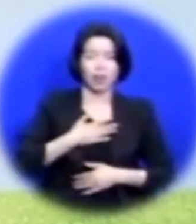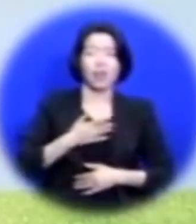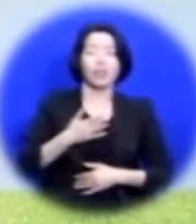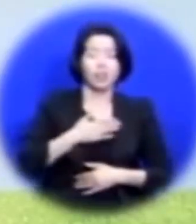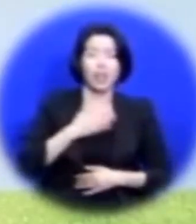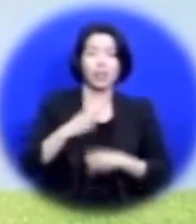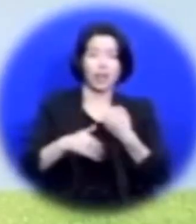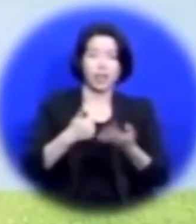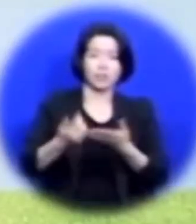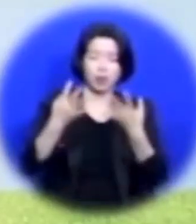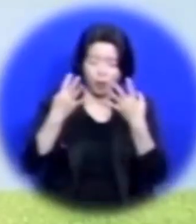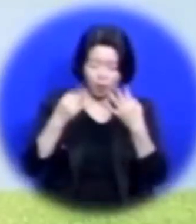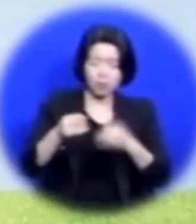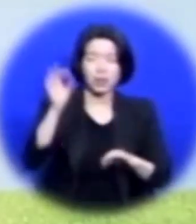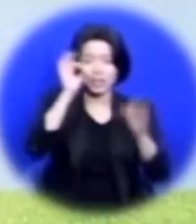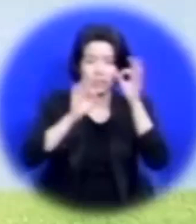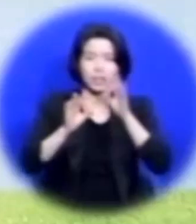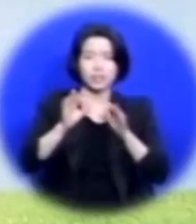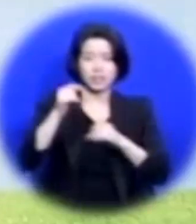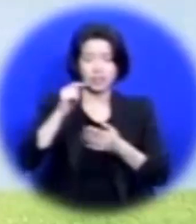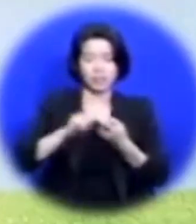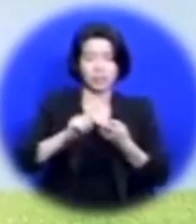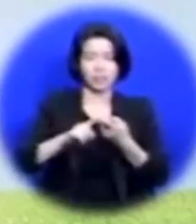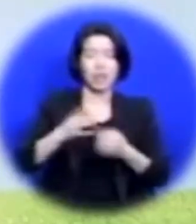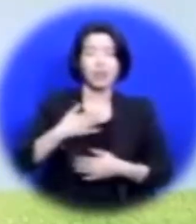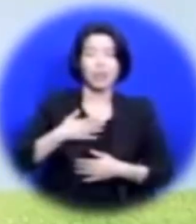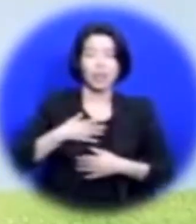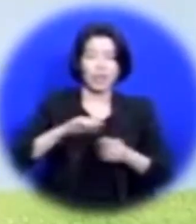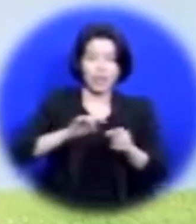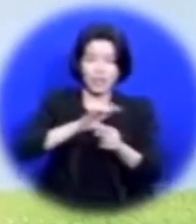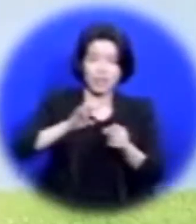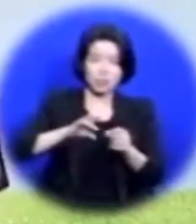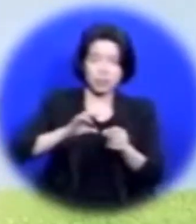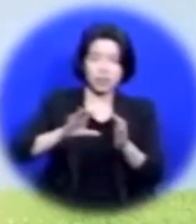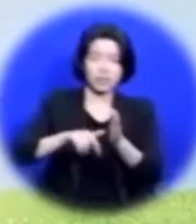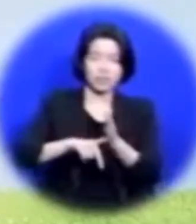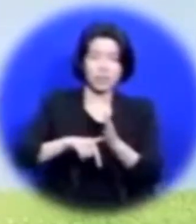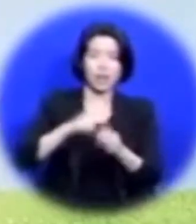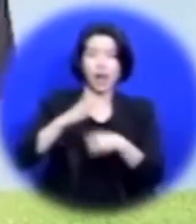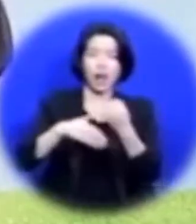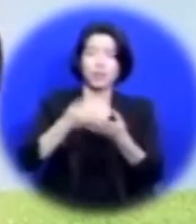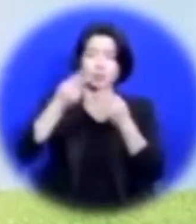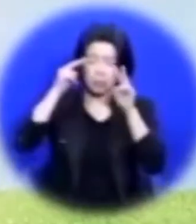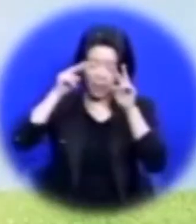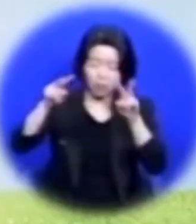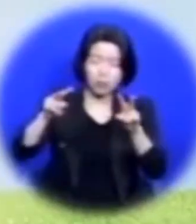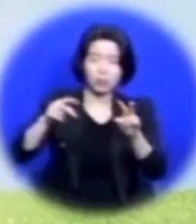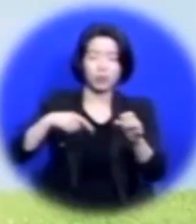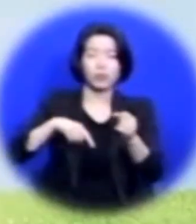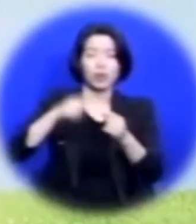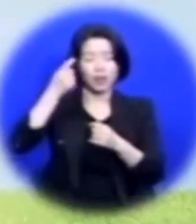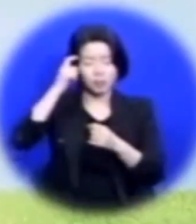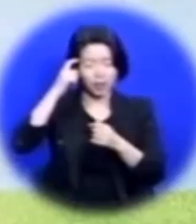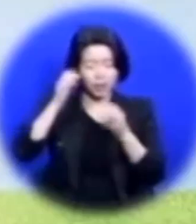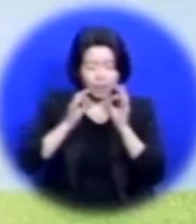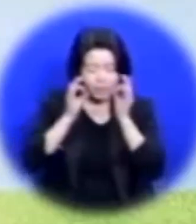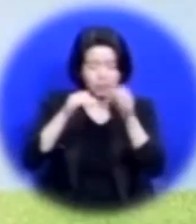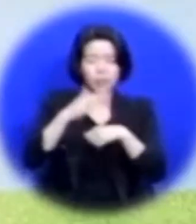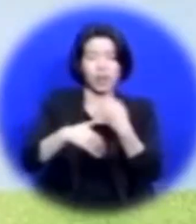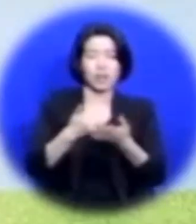내가 하나님을 얼마나 찼는지 내가 24시간 예수님을 바라보라 고 하면 그것을 하나님을 아시잖아요